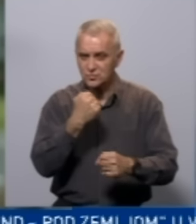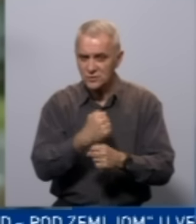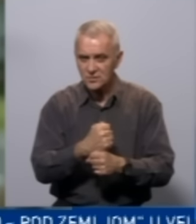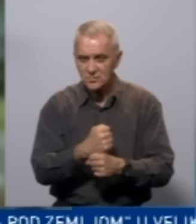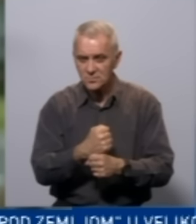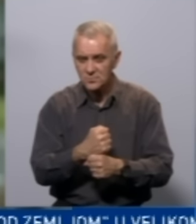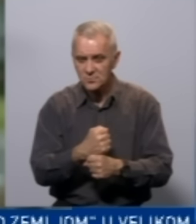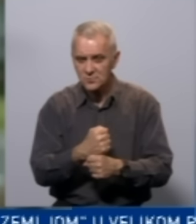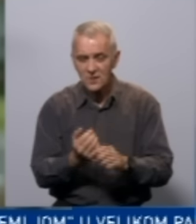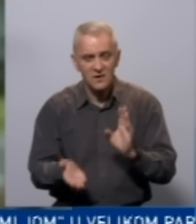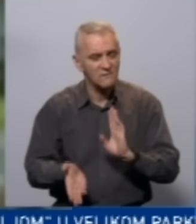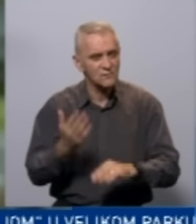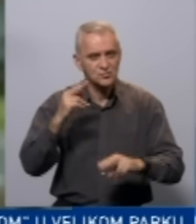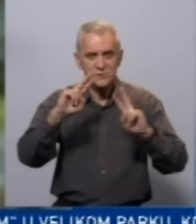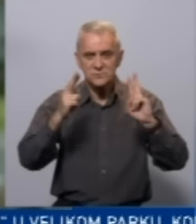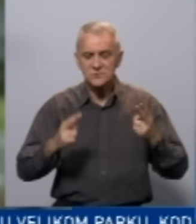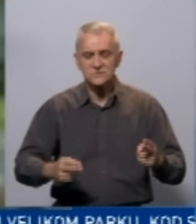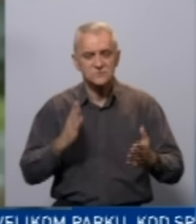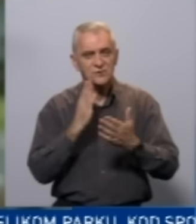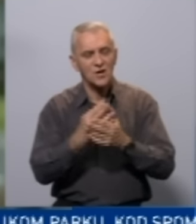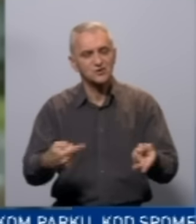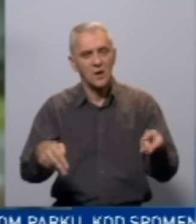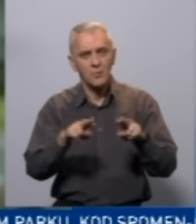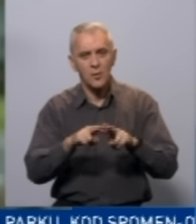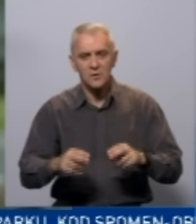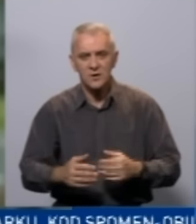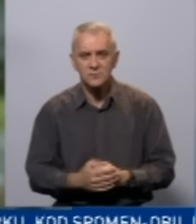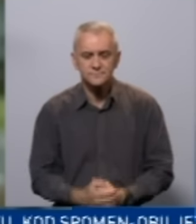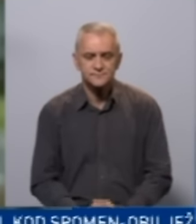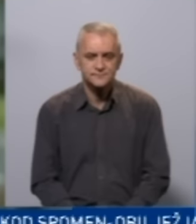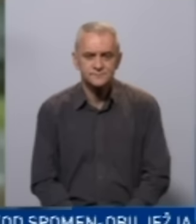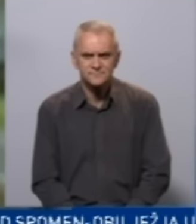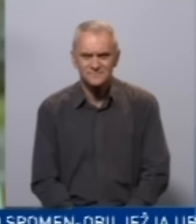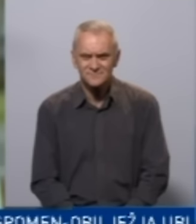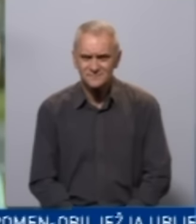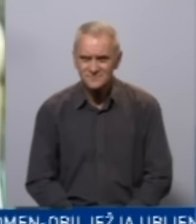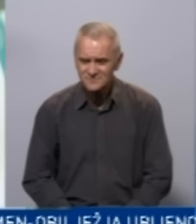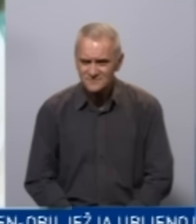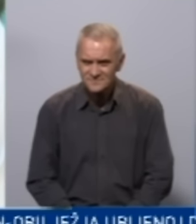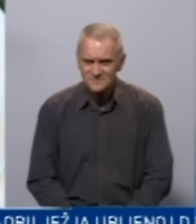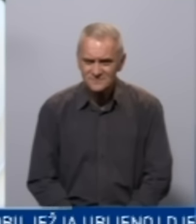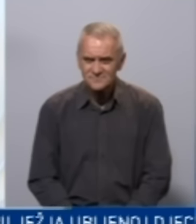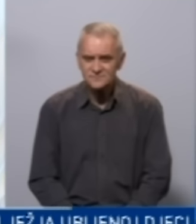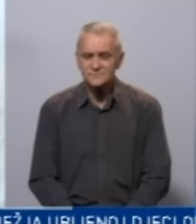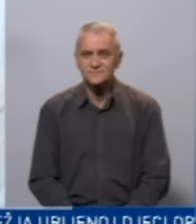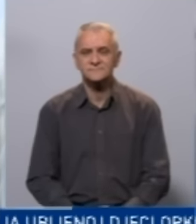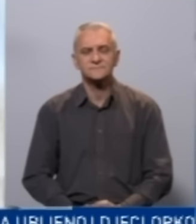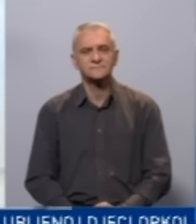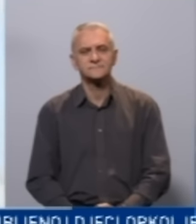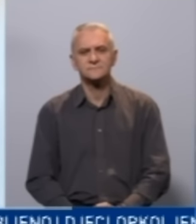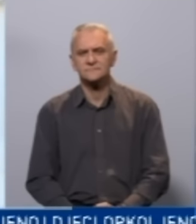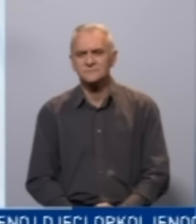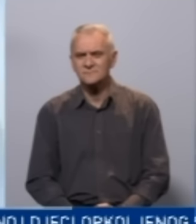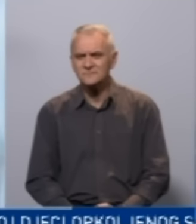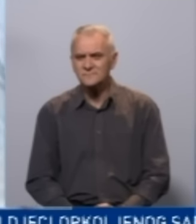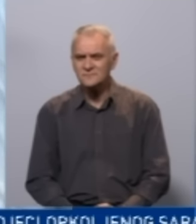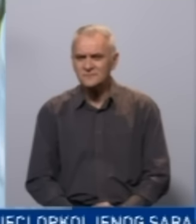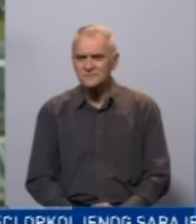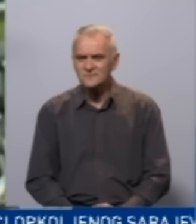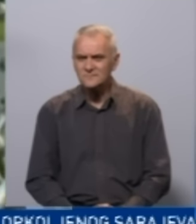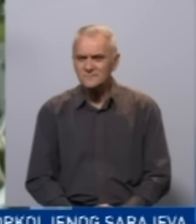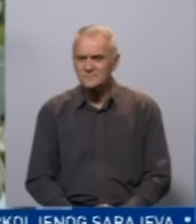više sistemski način na pomirenju. Hvala vam što ste govorili za BHT1. Hvala na pozivu. I to je definitivno